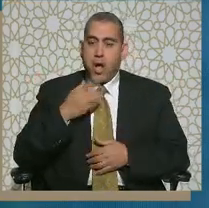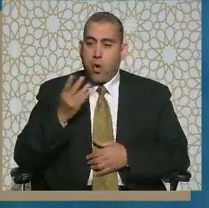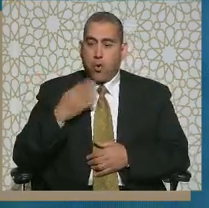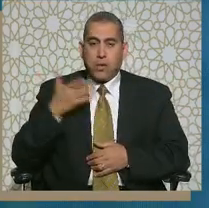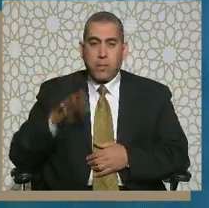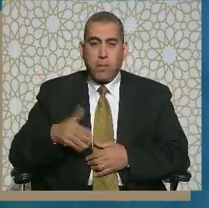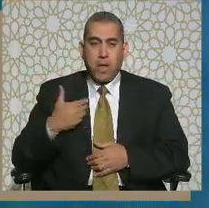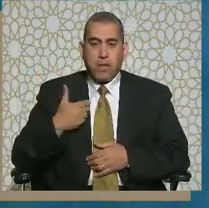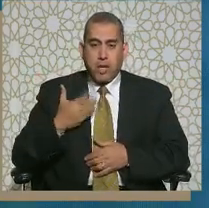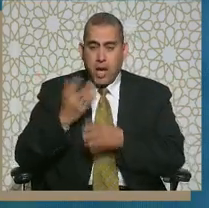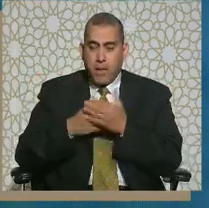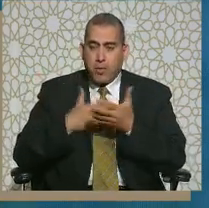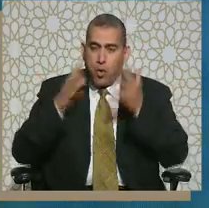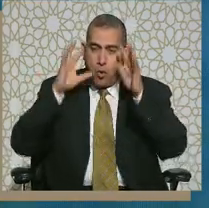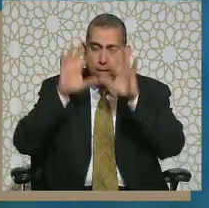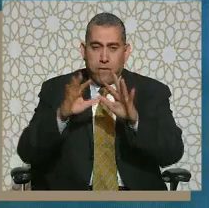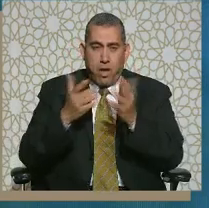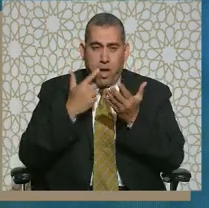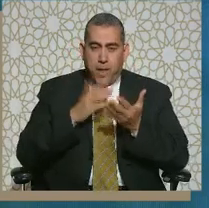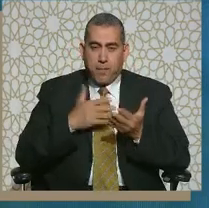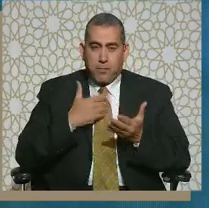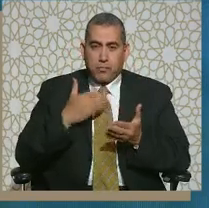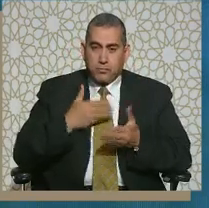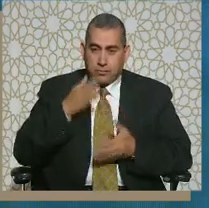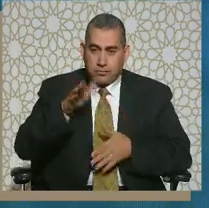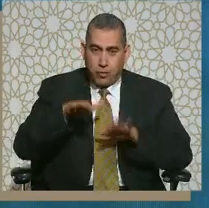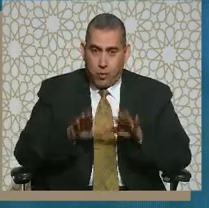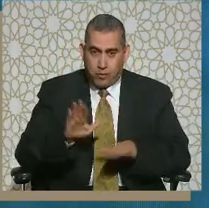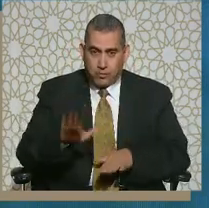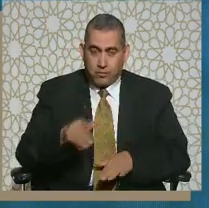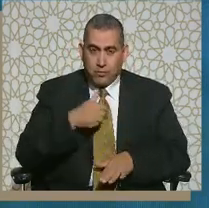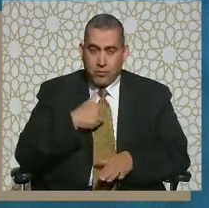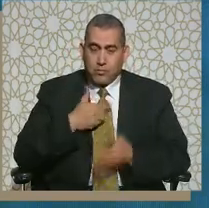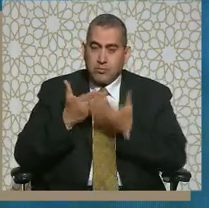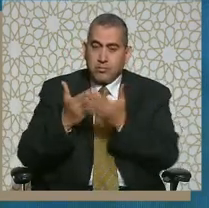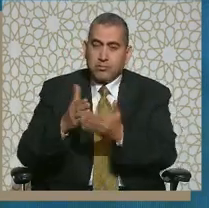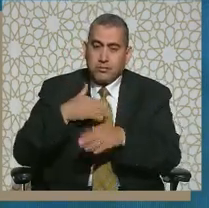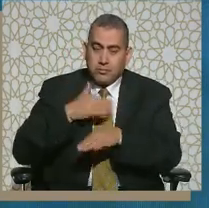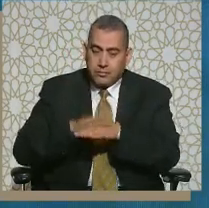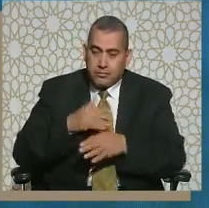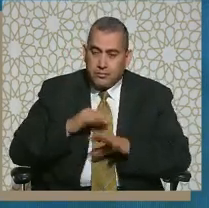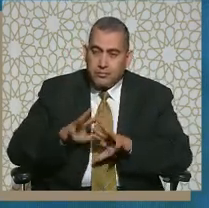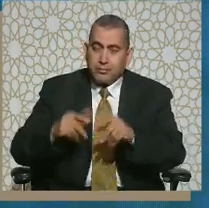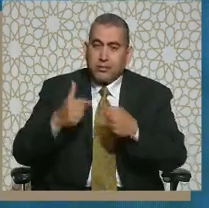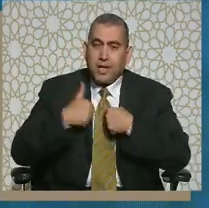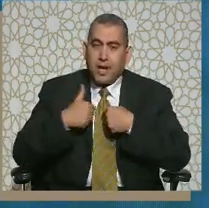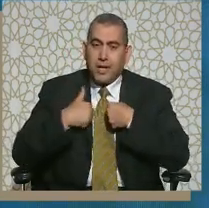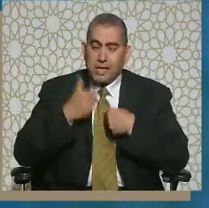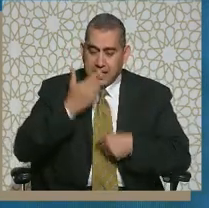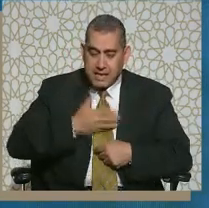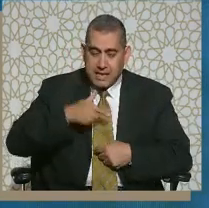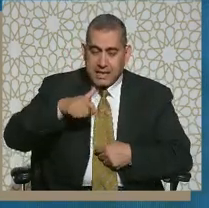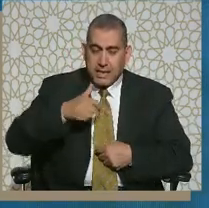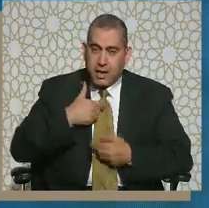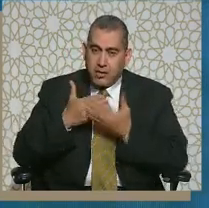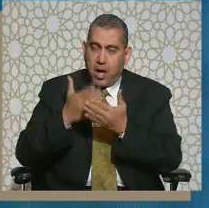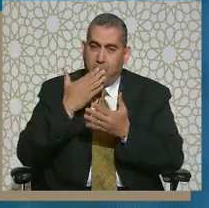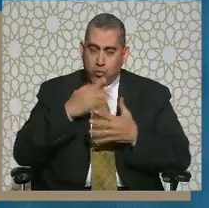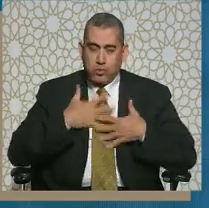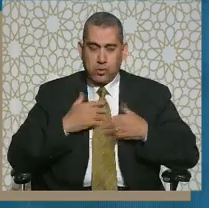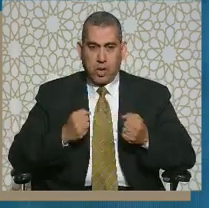بتقل على ابني في حاجه يعني حتى لو رحت قعدت انا اللي بخدمها مش بتخدم مني يعني انا عندي 60 سنه بس الحمد لله